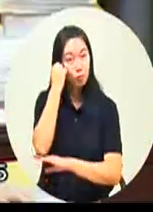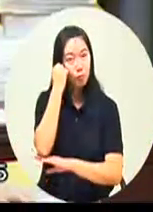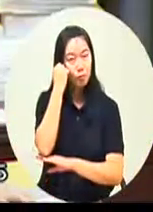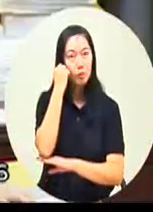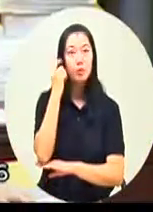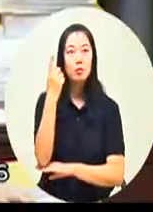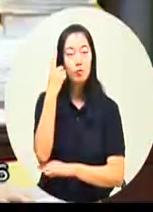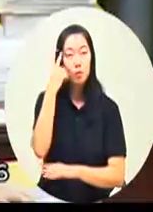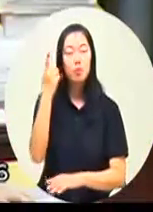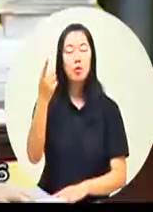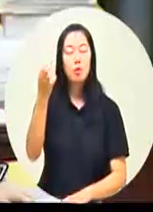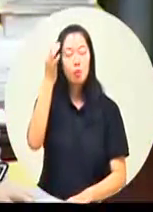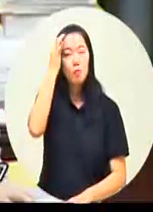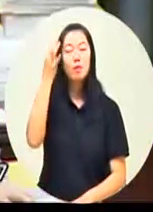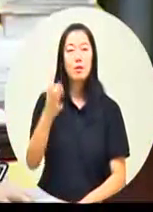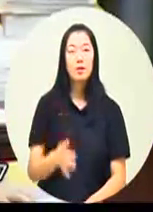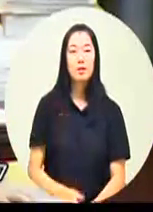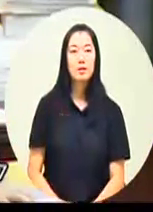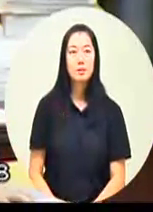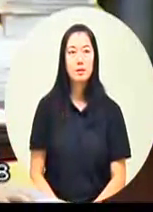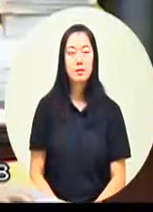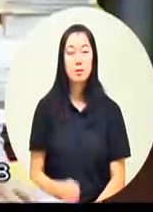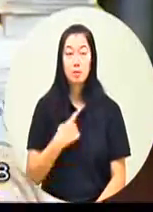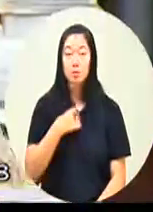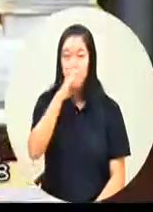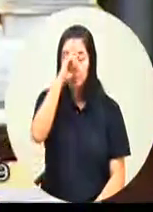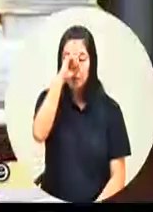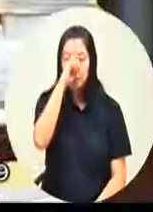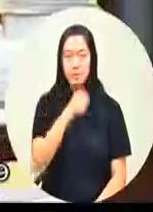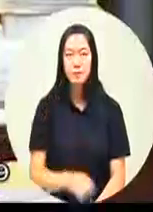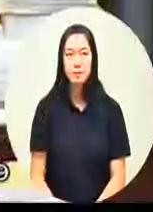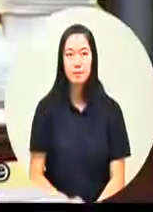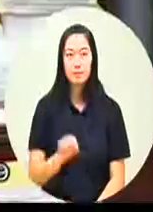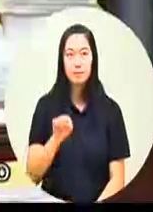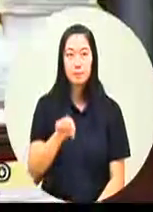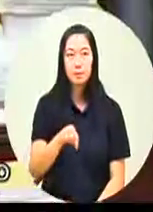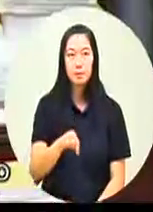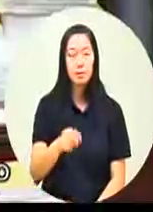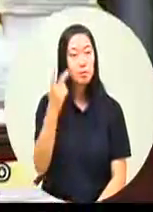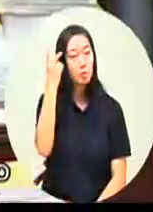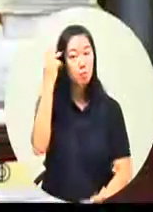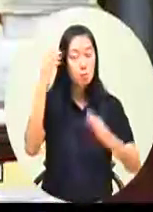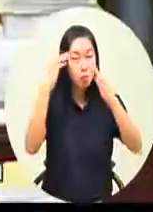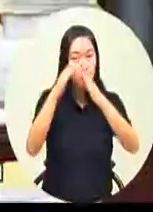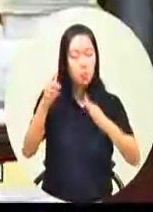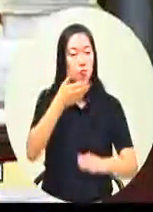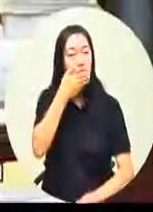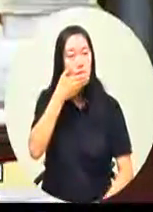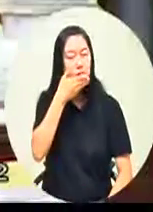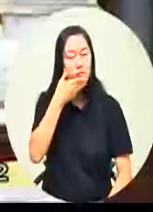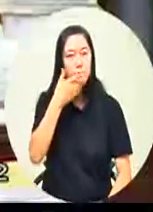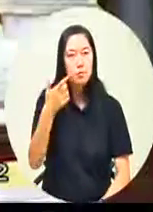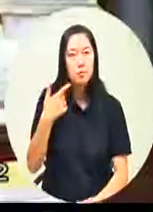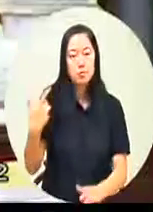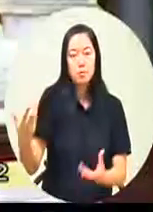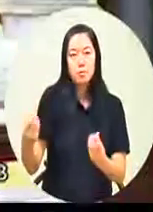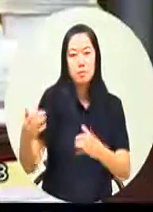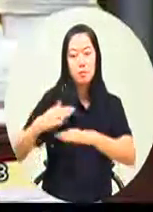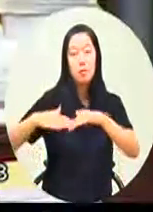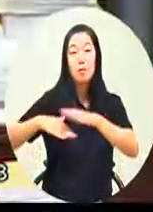趟才知道，然后我们希望这个跟旅馆业者大家在利益上，我想大家是相辅相